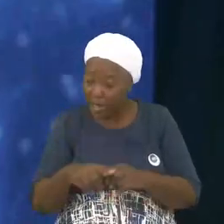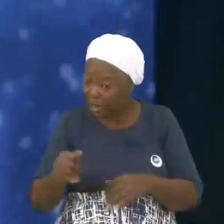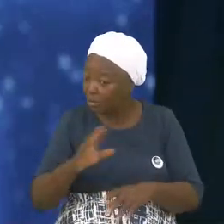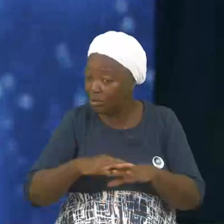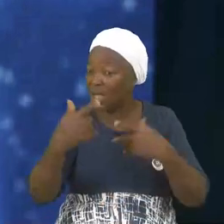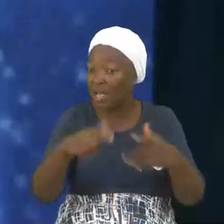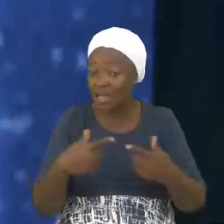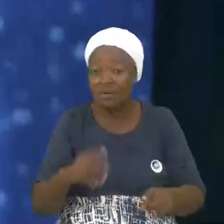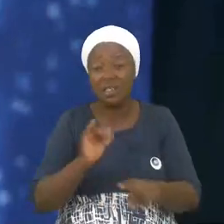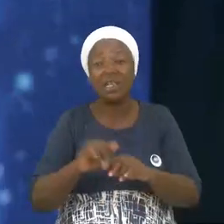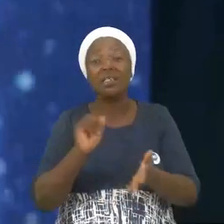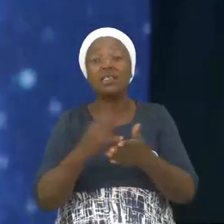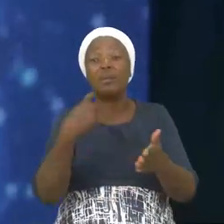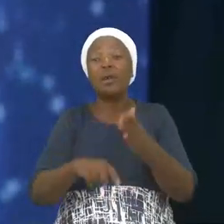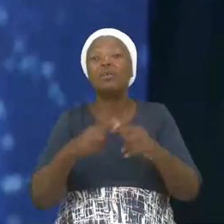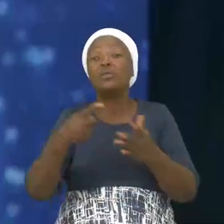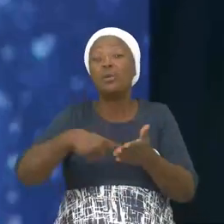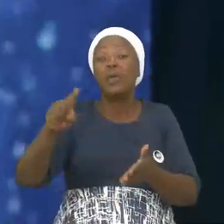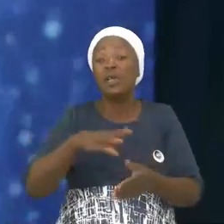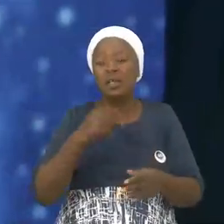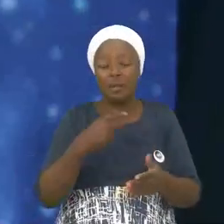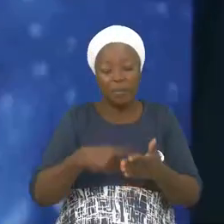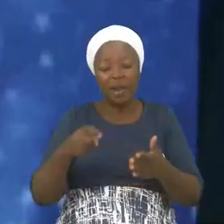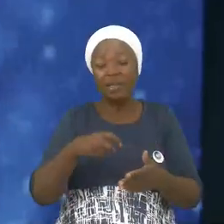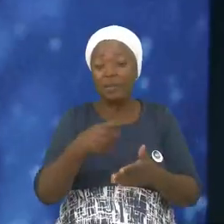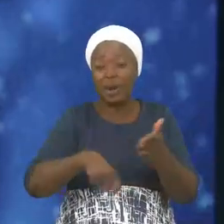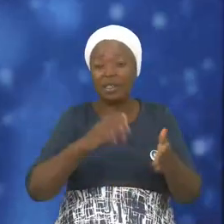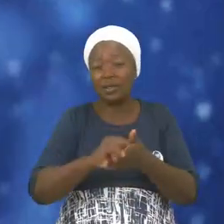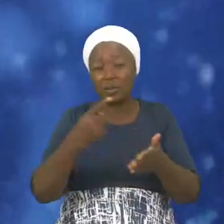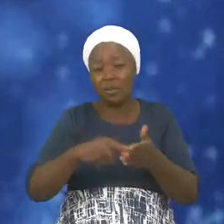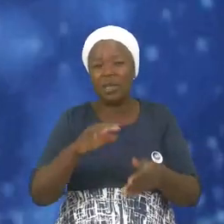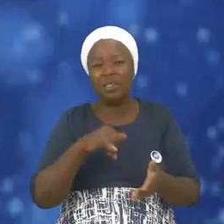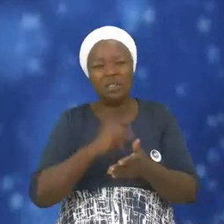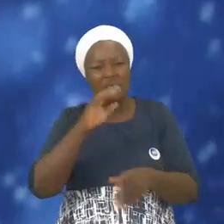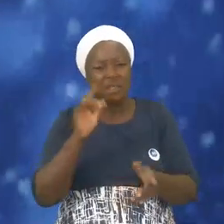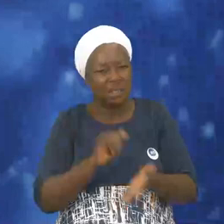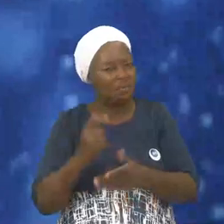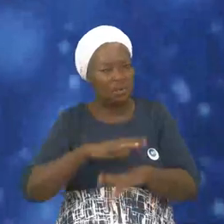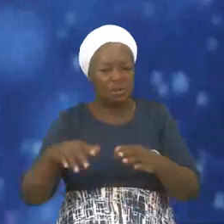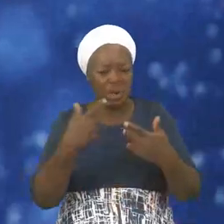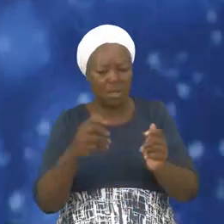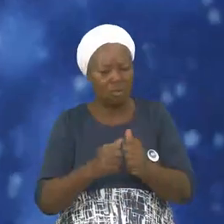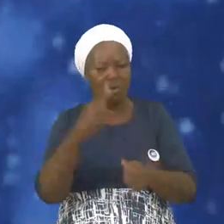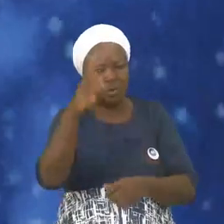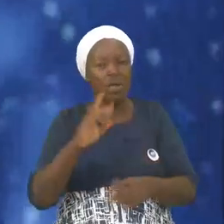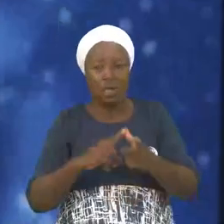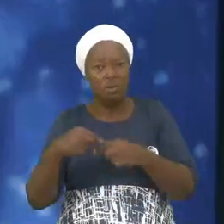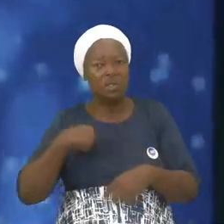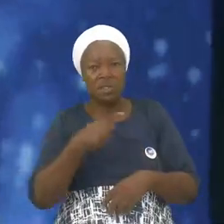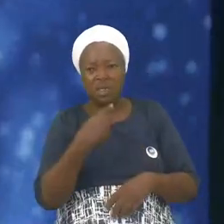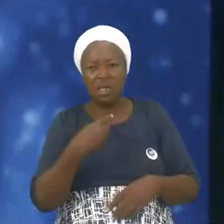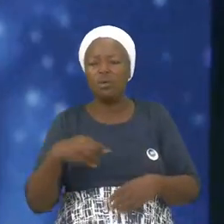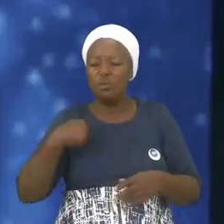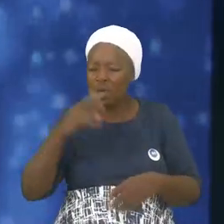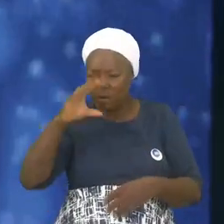vin, nous ne cherchons pas de l'eau, mais pas d'argumentation. Ça, c'est le prix que nous payons. Le prix que nous payons, c'est que